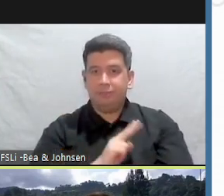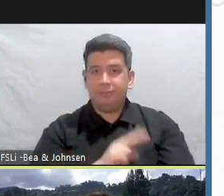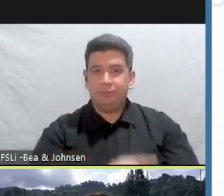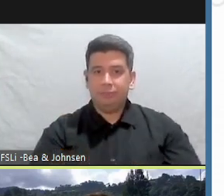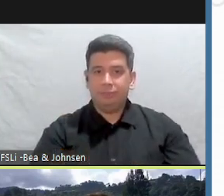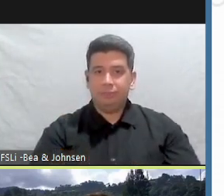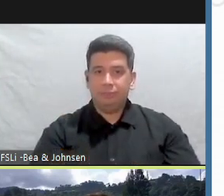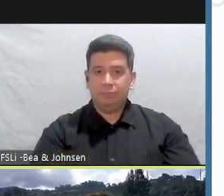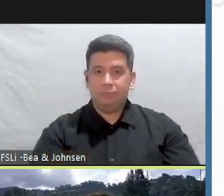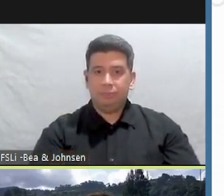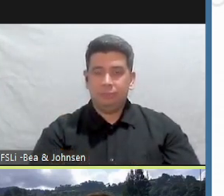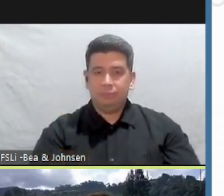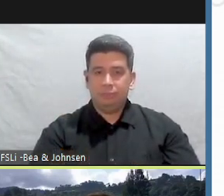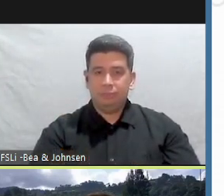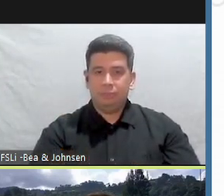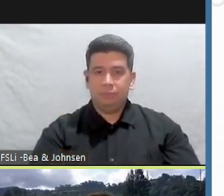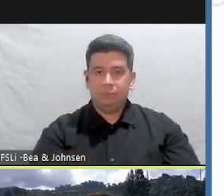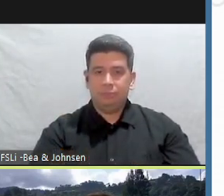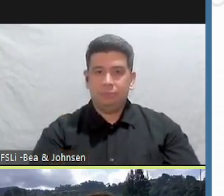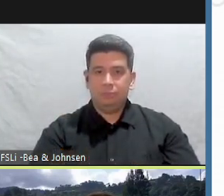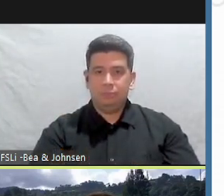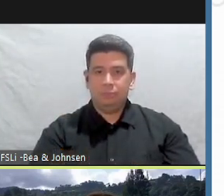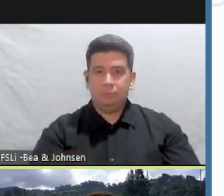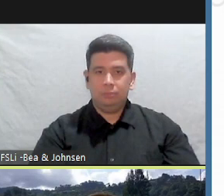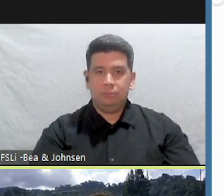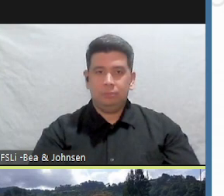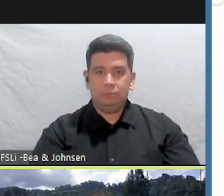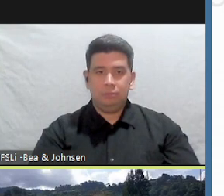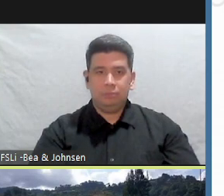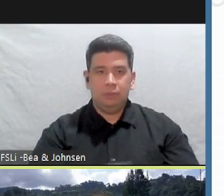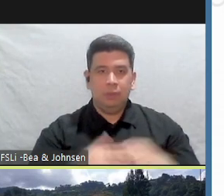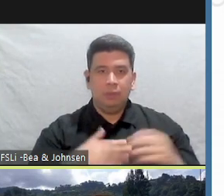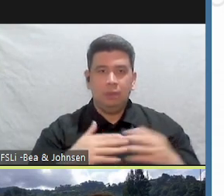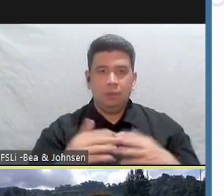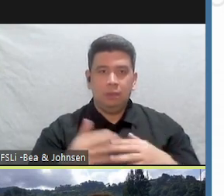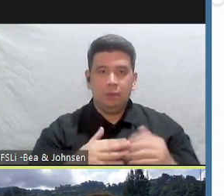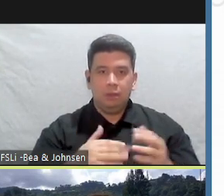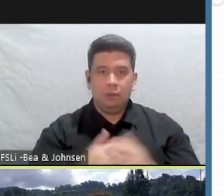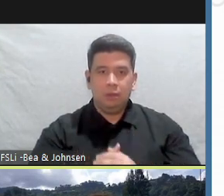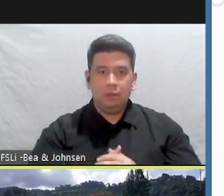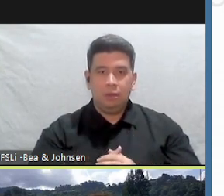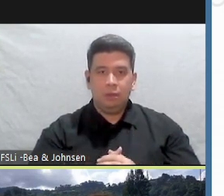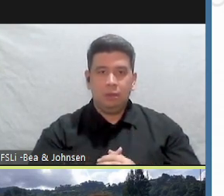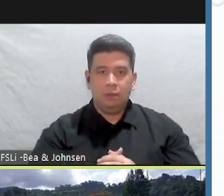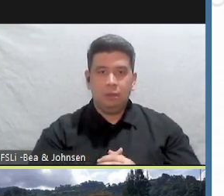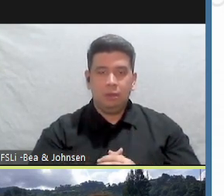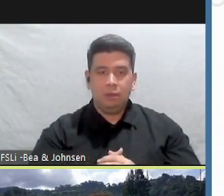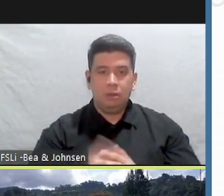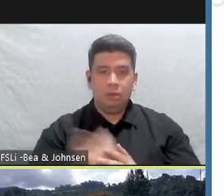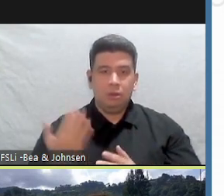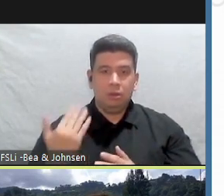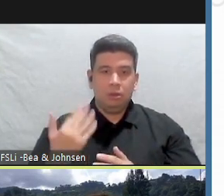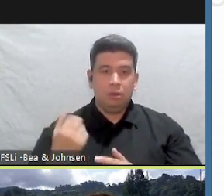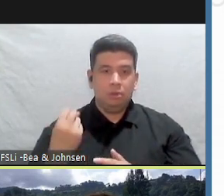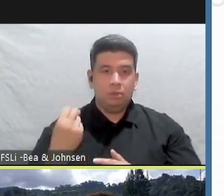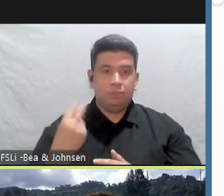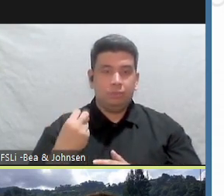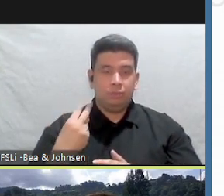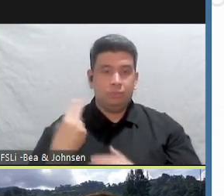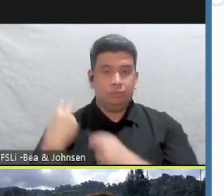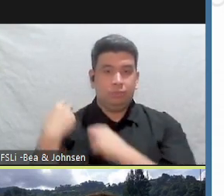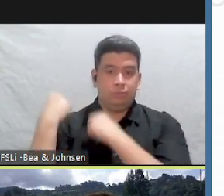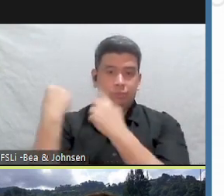Unfortunately, ano, kahit na ang dami-daming nangyari, marami ng policy, 12 years after, mula nung naisabatas